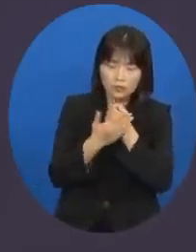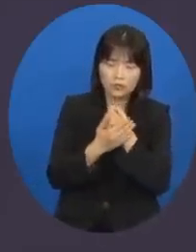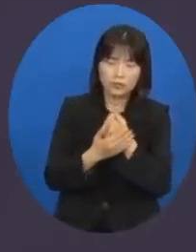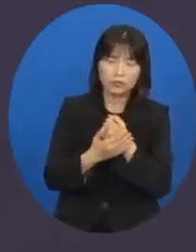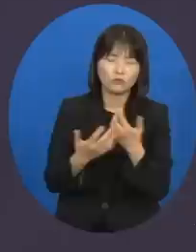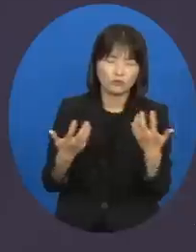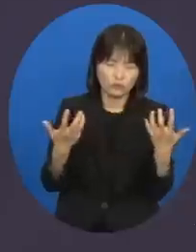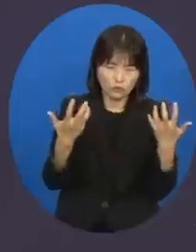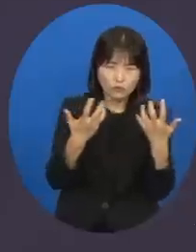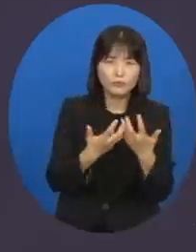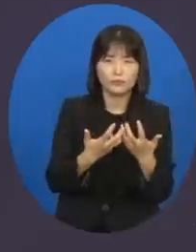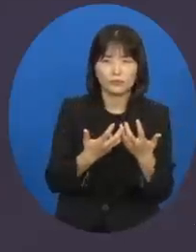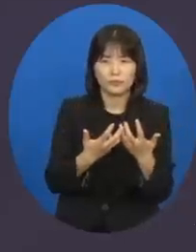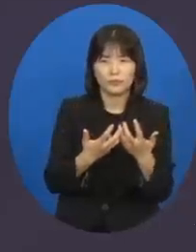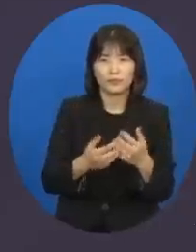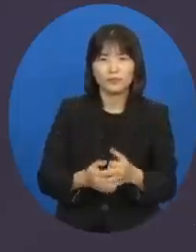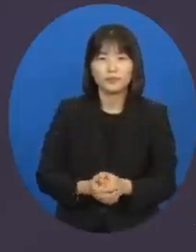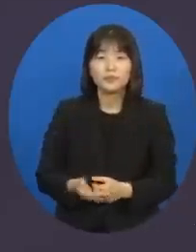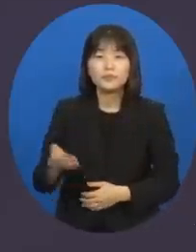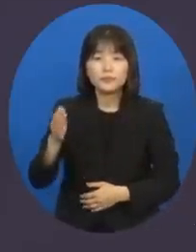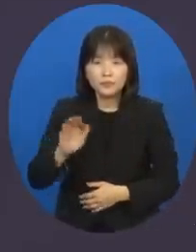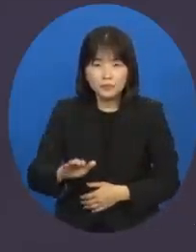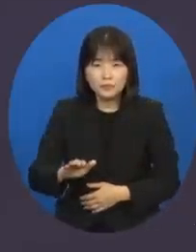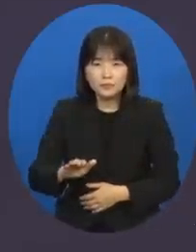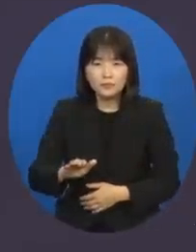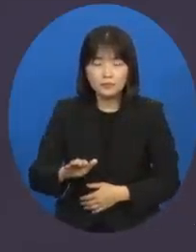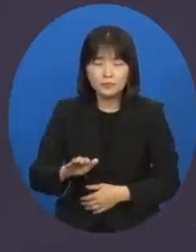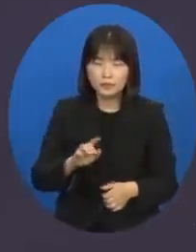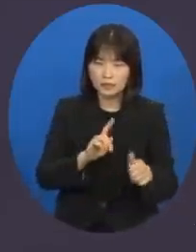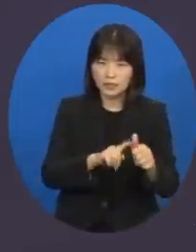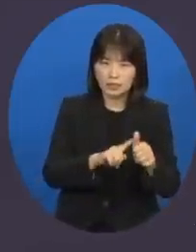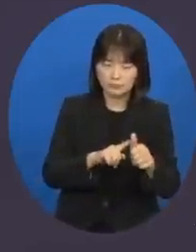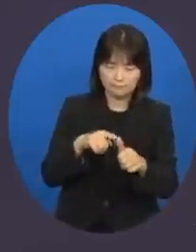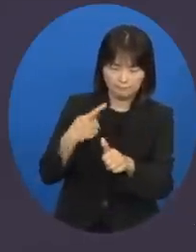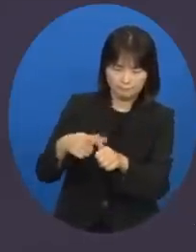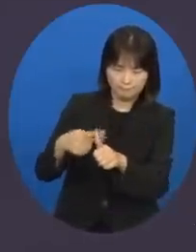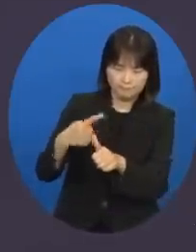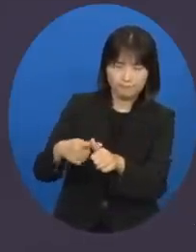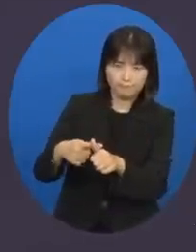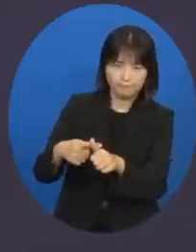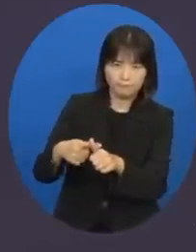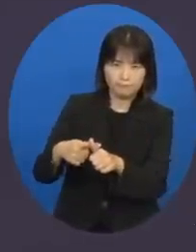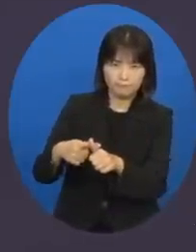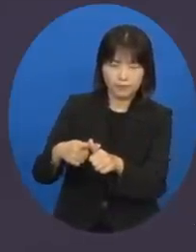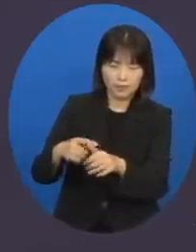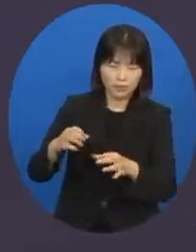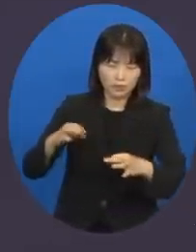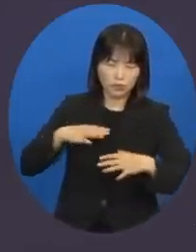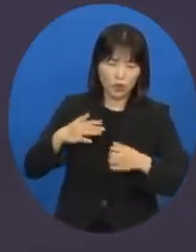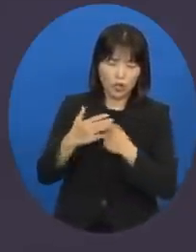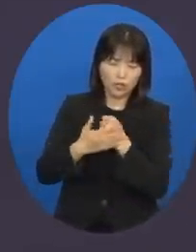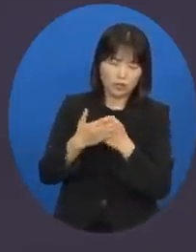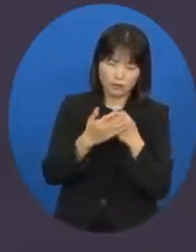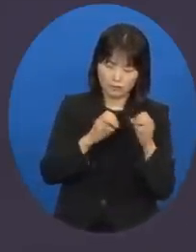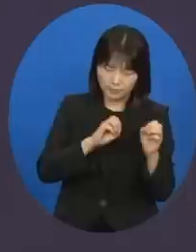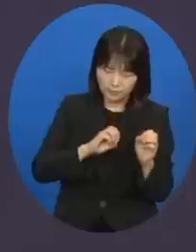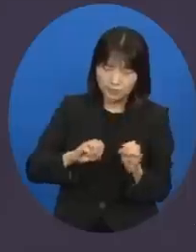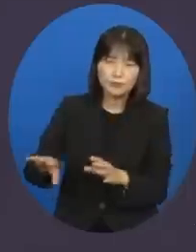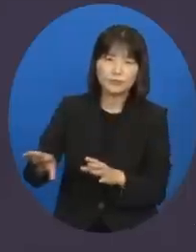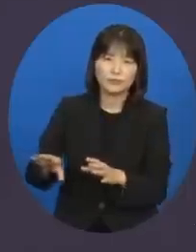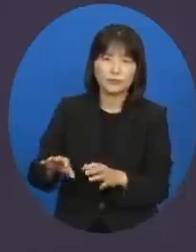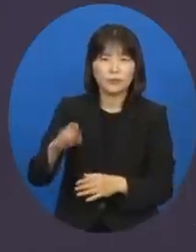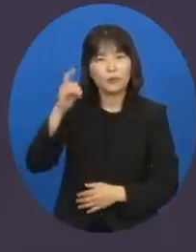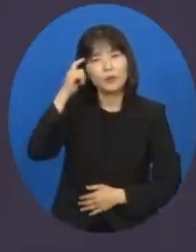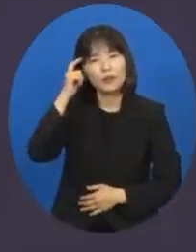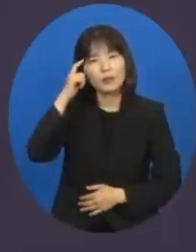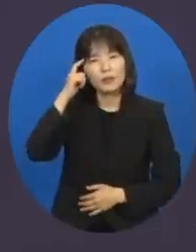충만했어요. 그런데 그는 비방을 하고 조롱하며 그 놀라운 은혜를 날려버리고 맙니다. 왜